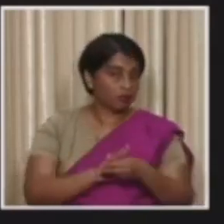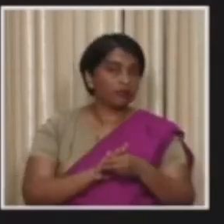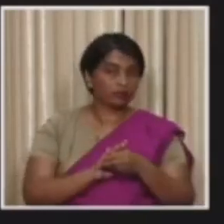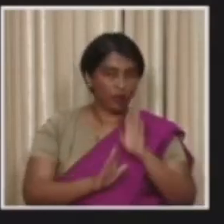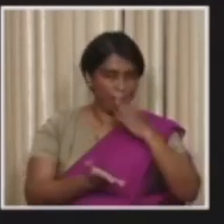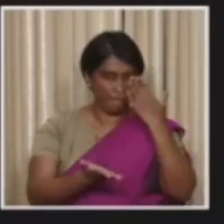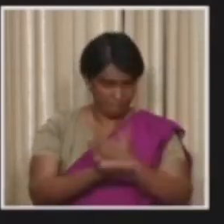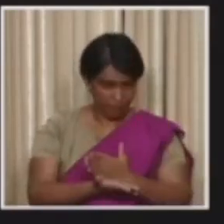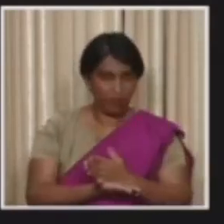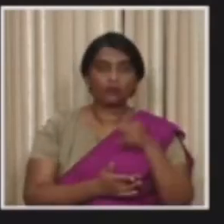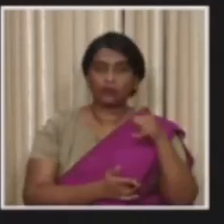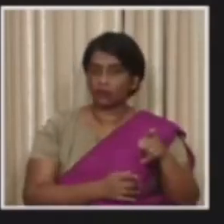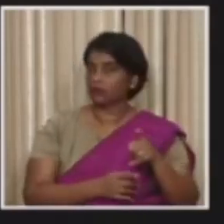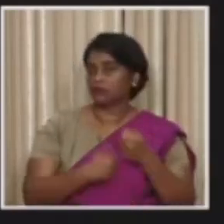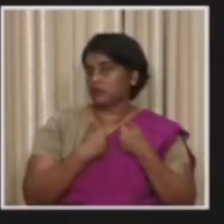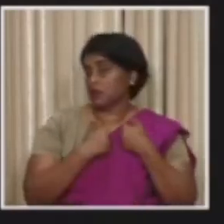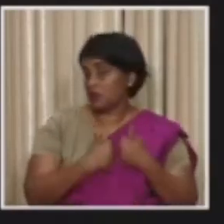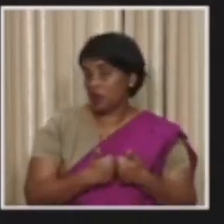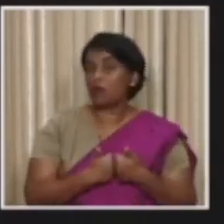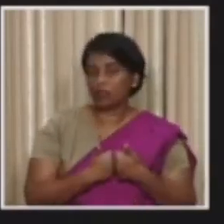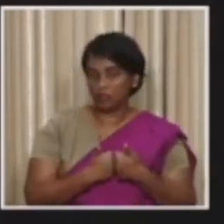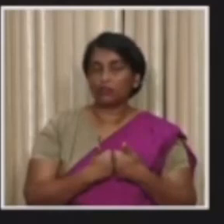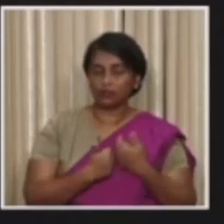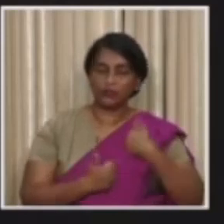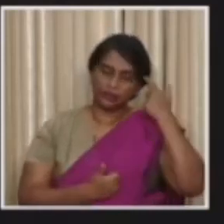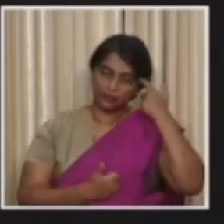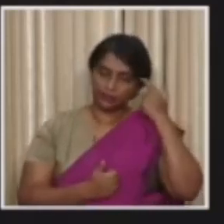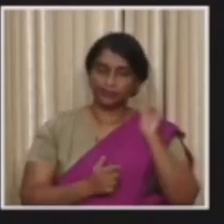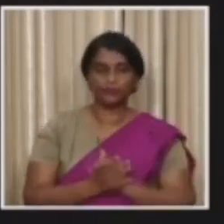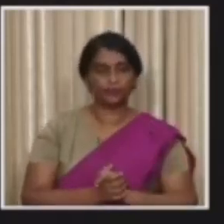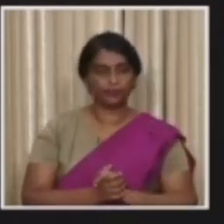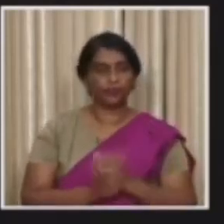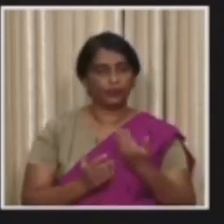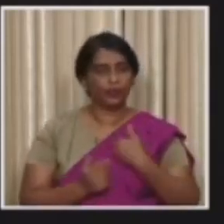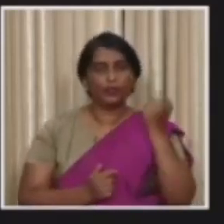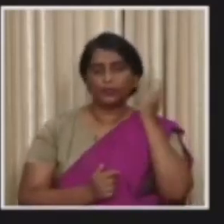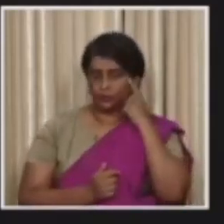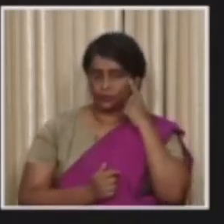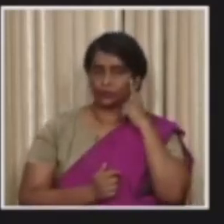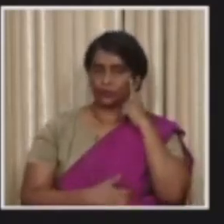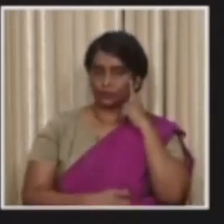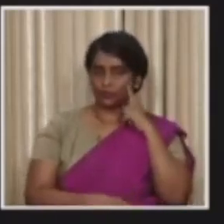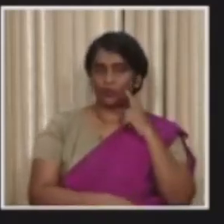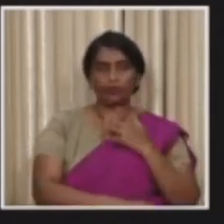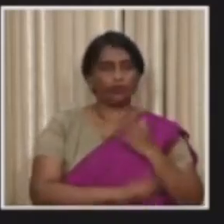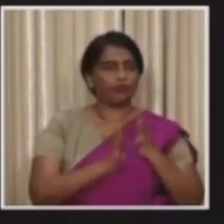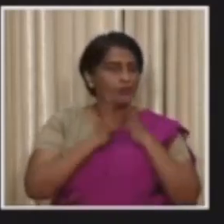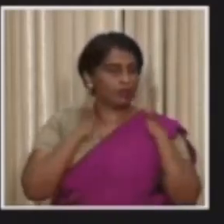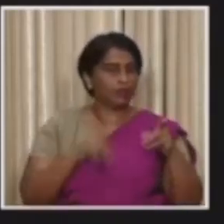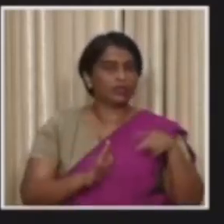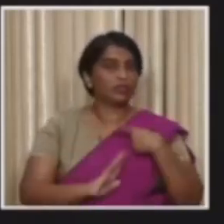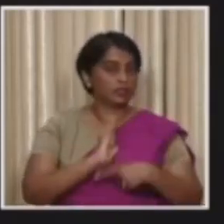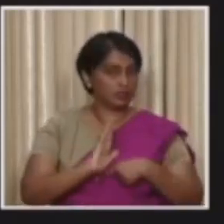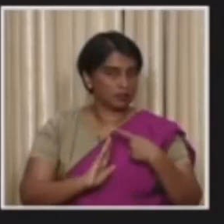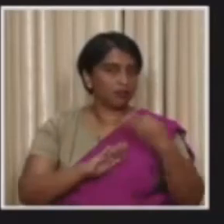වැටබඳිනවනම් ඒක ඉතාමත්ම හොඳ දෙයක් කියලා මම විශ්වාස කරන්නේ. අපි දන්නවා බොහෝ විට ශ්‍රී